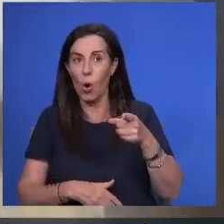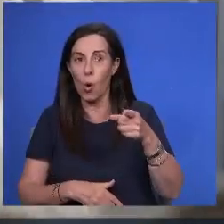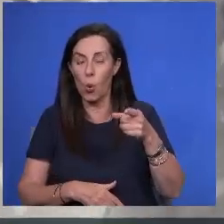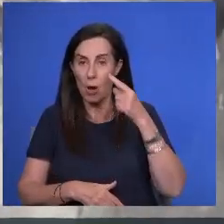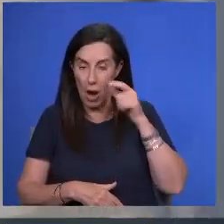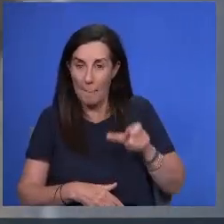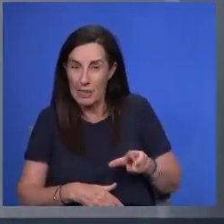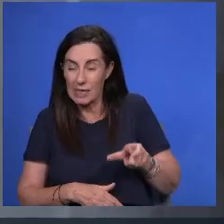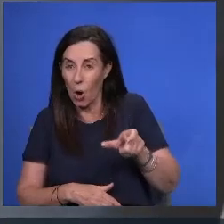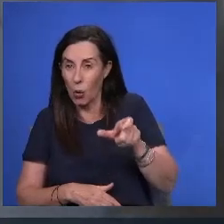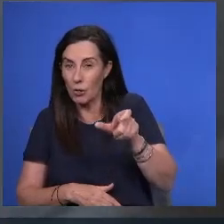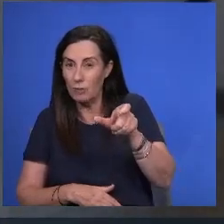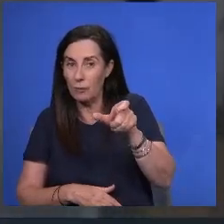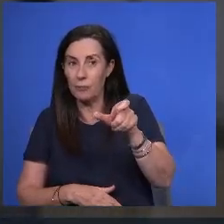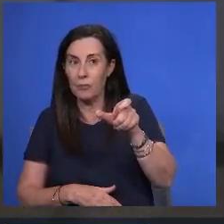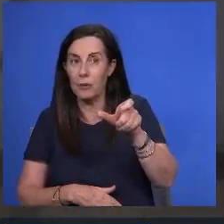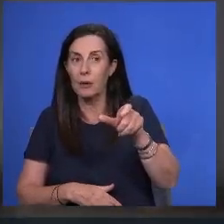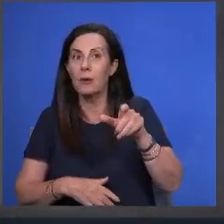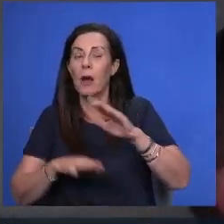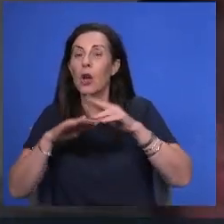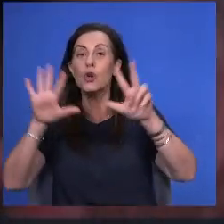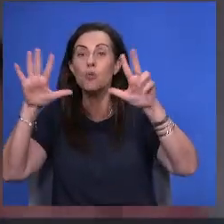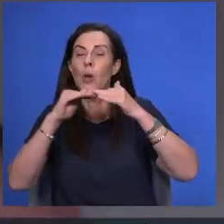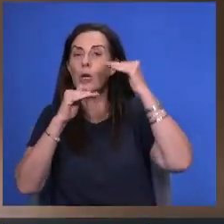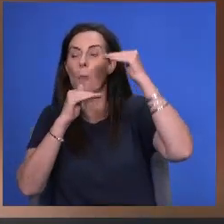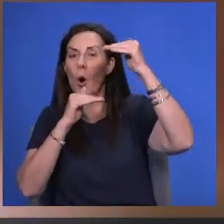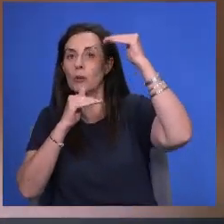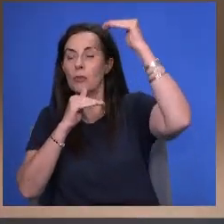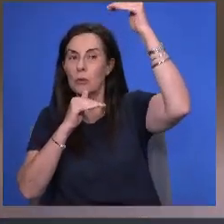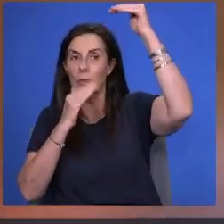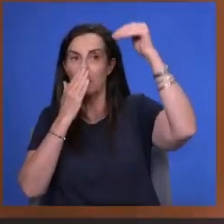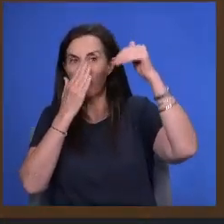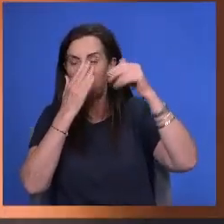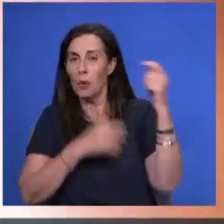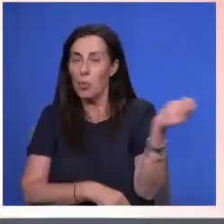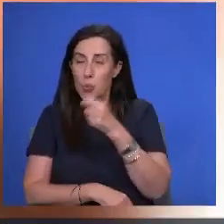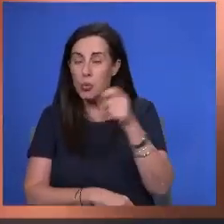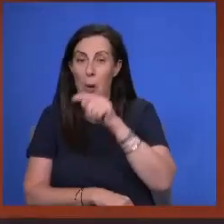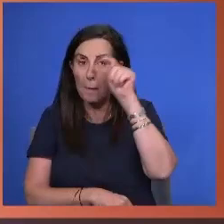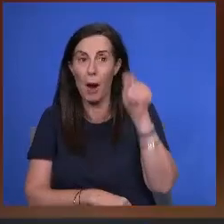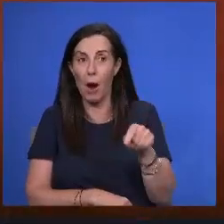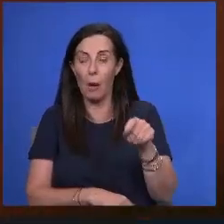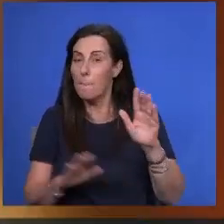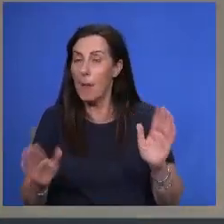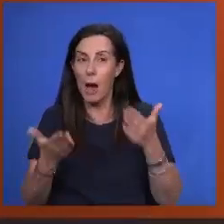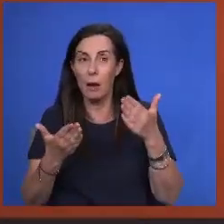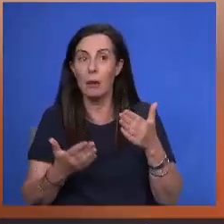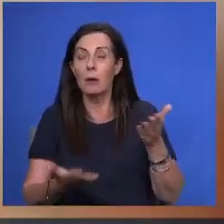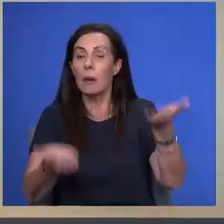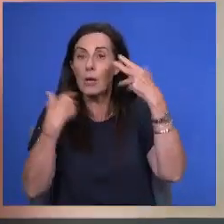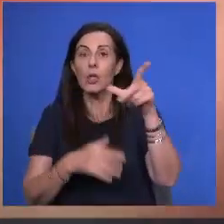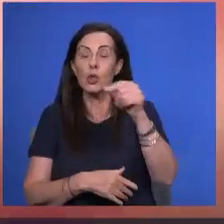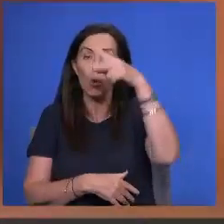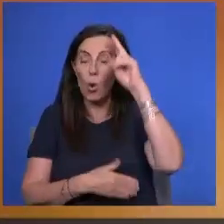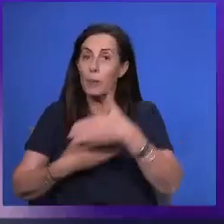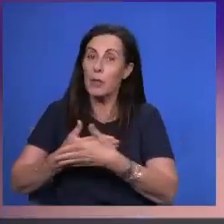כל המסדרון המרכזי, הלובי של הבניין, לגובה של 8 קומות. כוחות כיבוי והצלה שהגיעו במהירות פינו מהבניין זוג הורים,